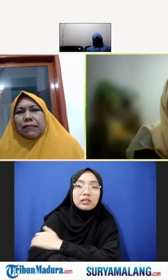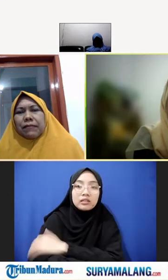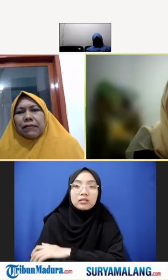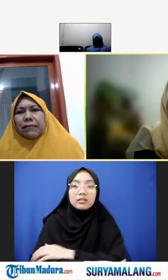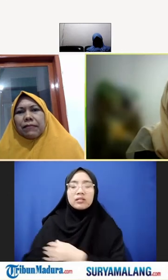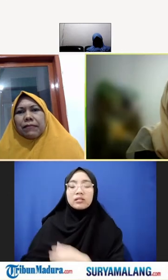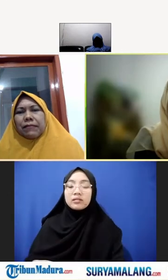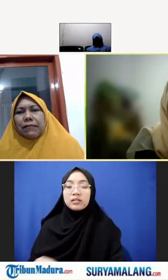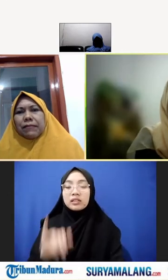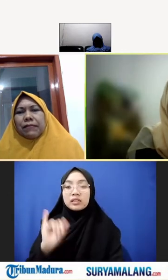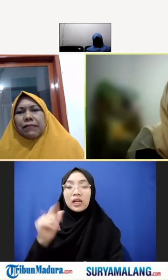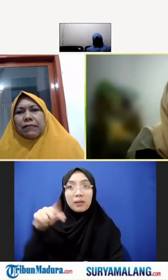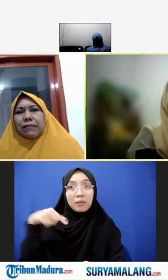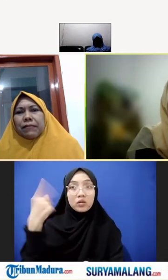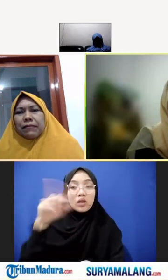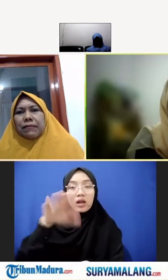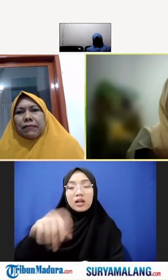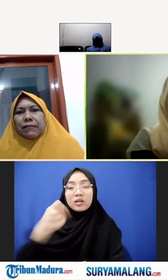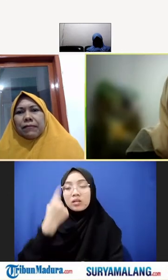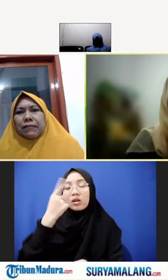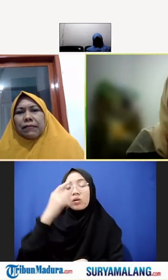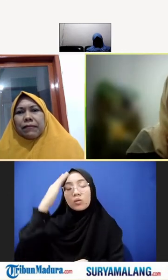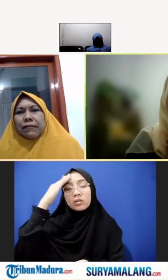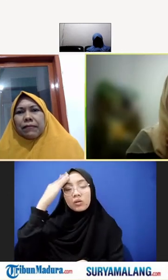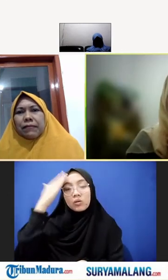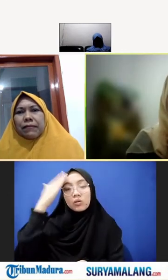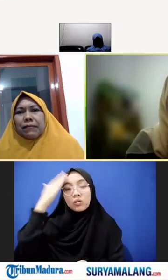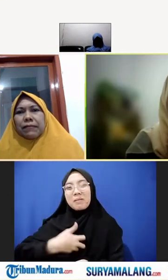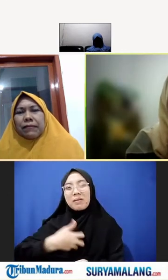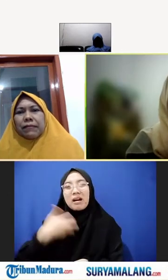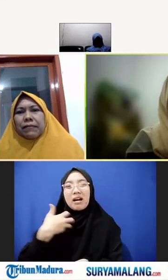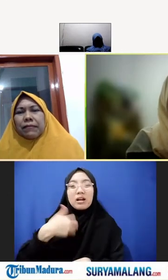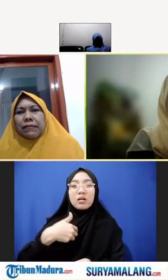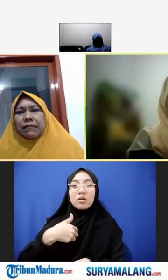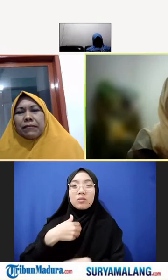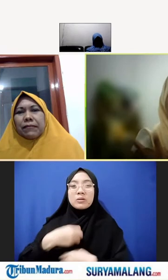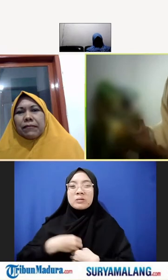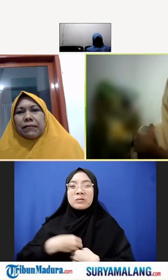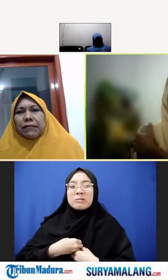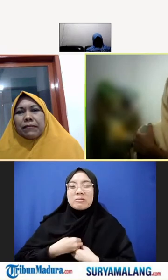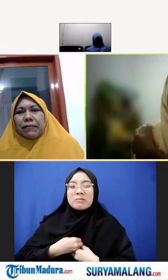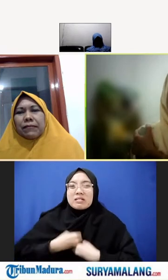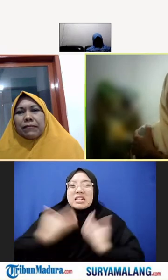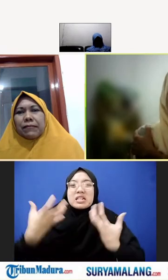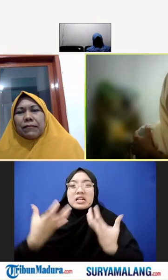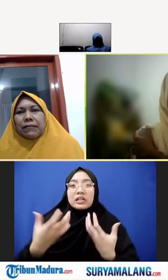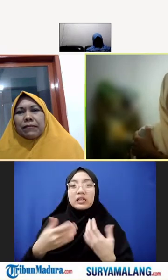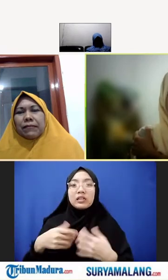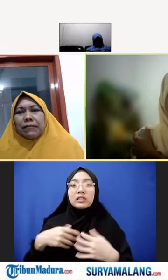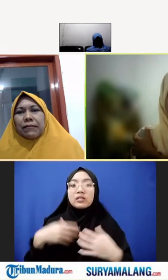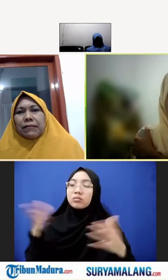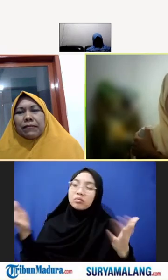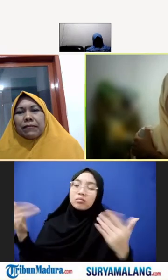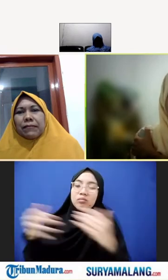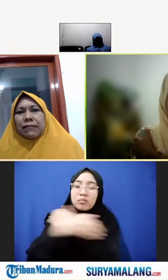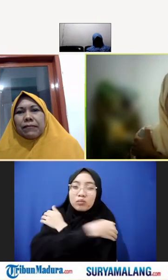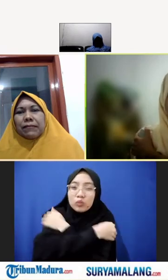Jadi besok anak tahu, oh, aku marah nih, aku mau meledak. Mami, peluk aku dong.